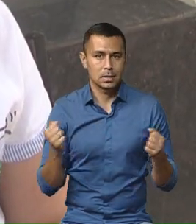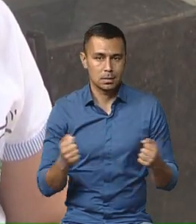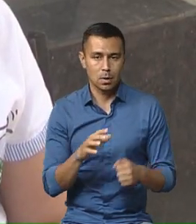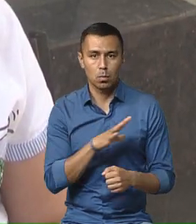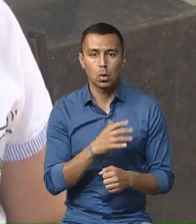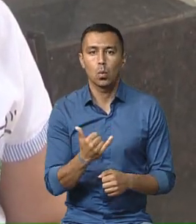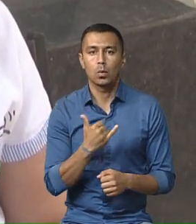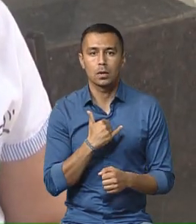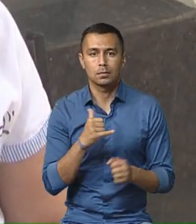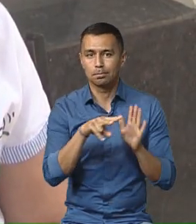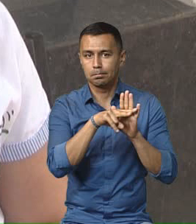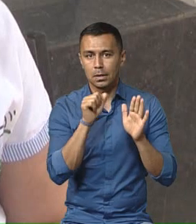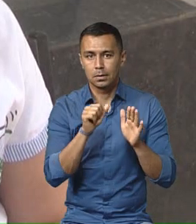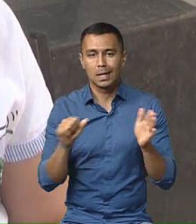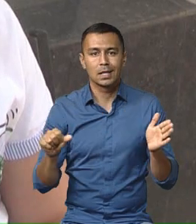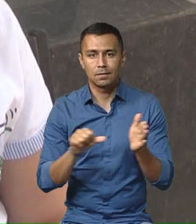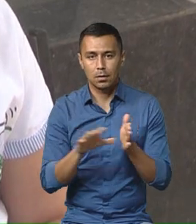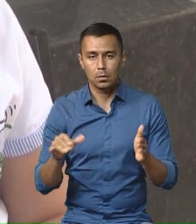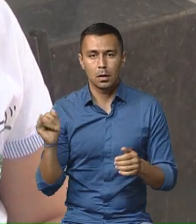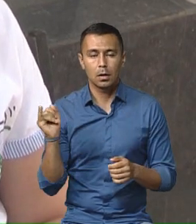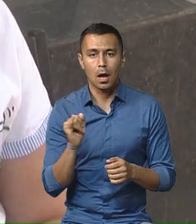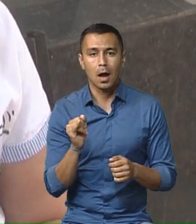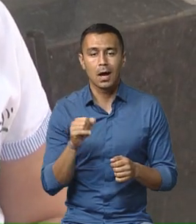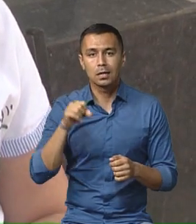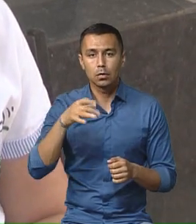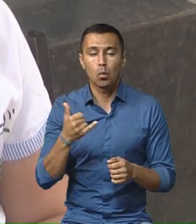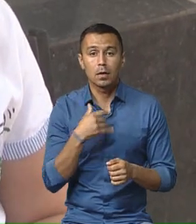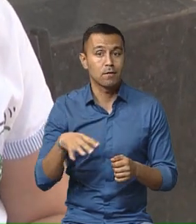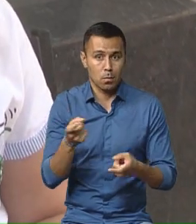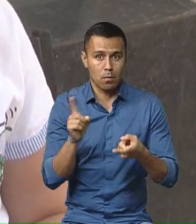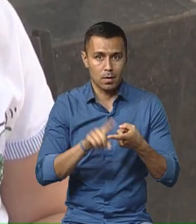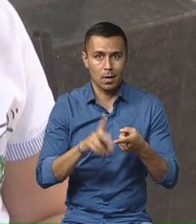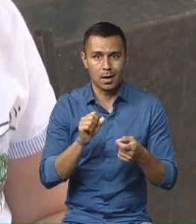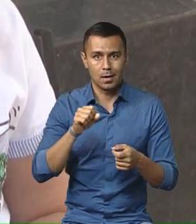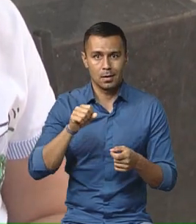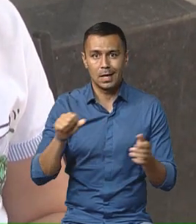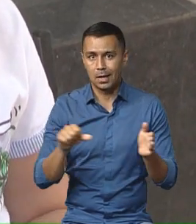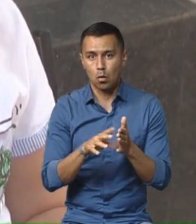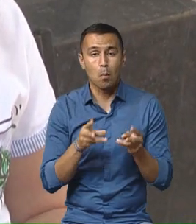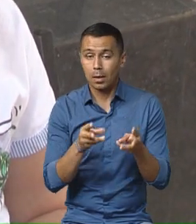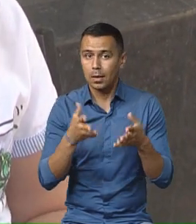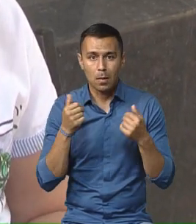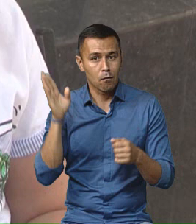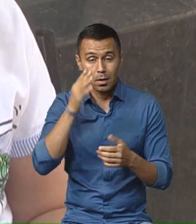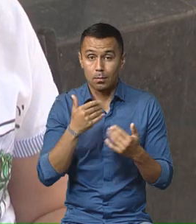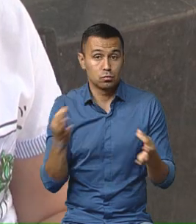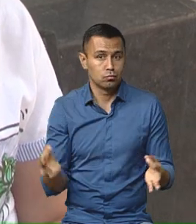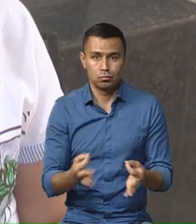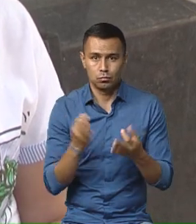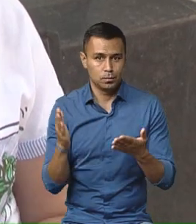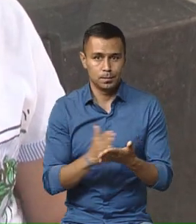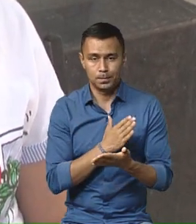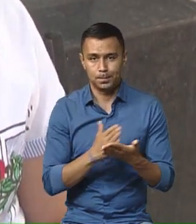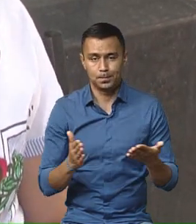і в нас відключили світло, а світла в мене нічого немає. У мене не опалення немає, ні води, ні електрики,